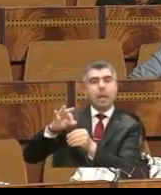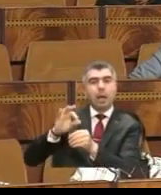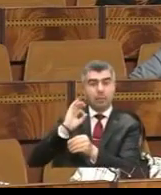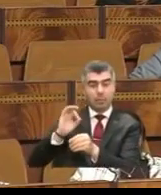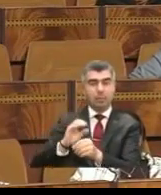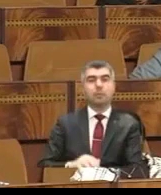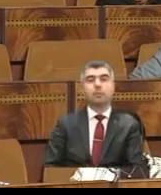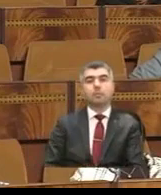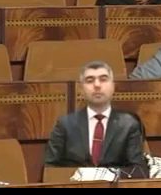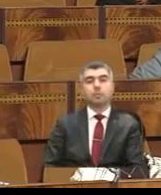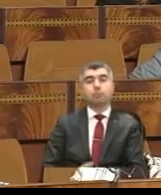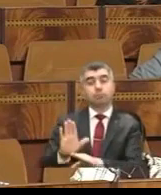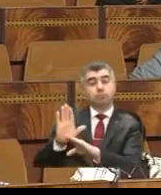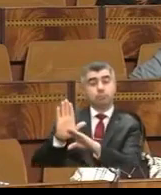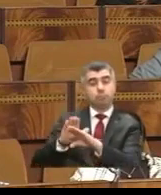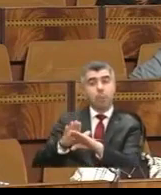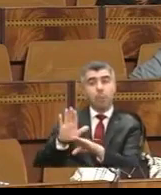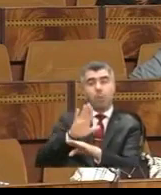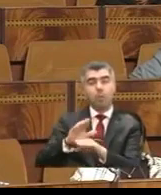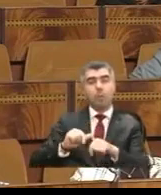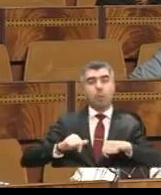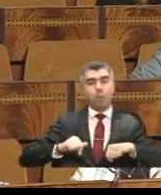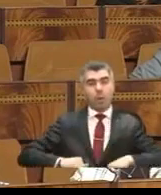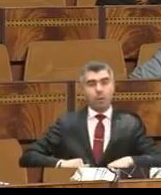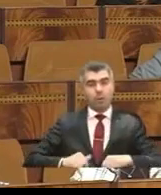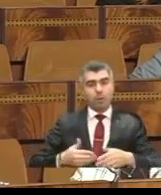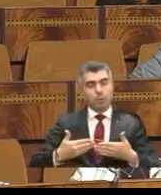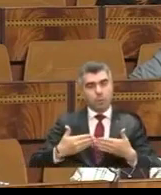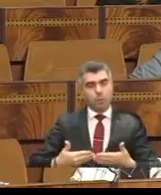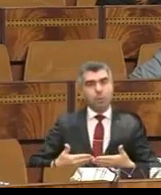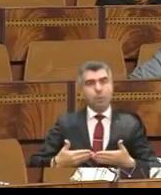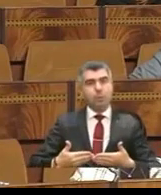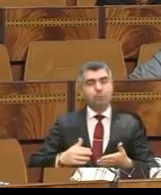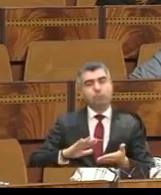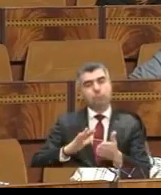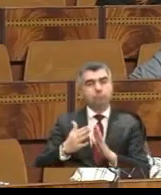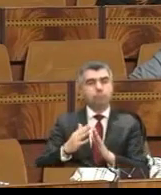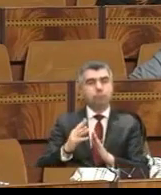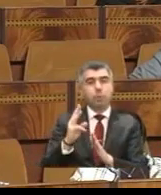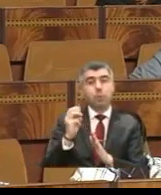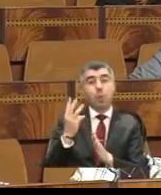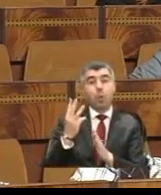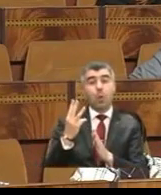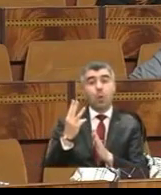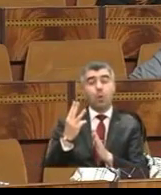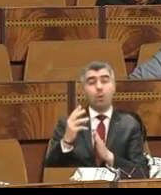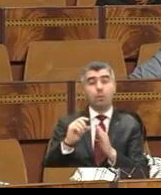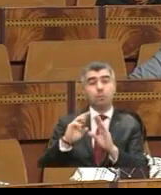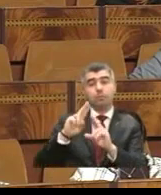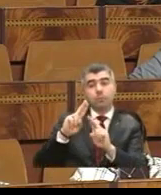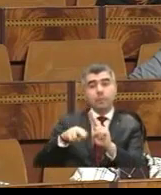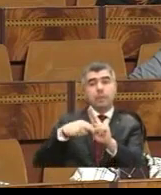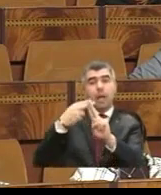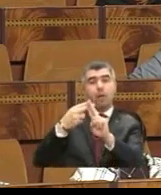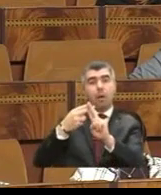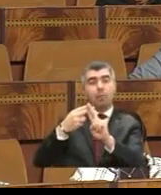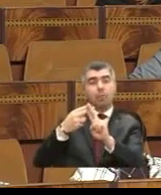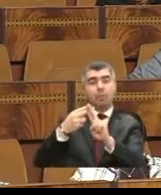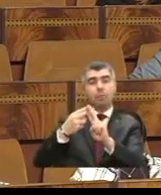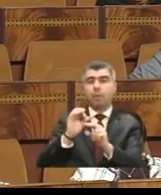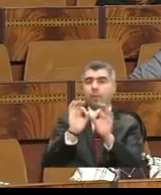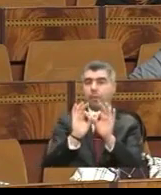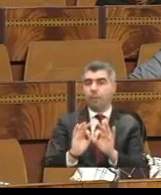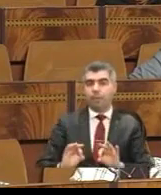كنوجهوها للسادة الوزراء لحدود الساعة أزيد من 3 أشهر لم نتلقى جوابا عنها. واحد،